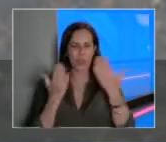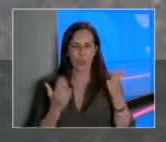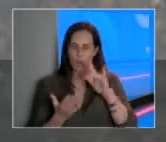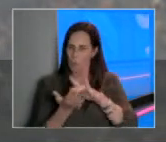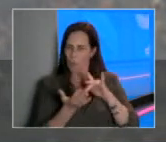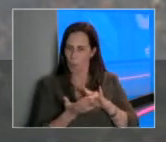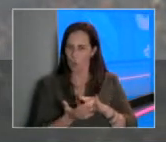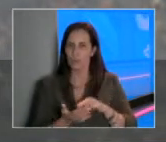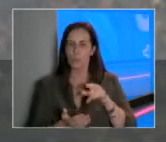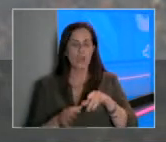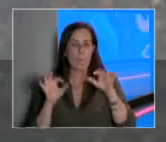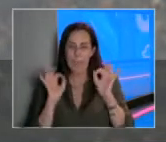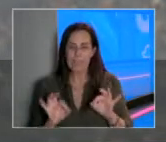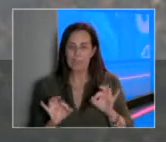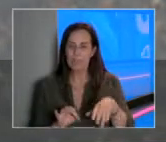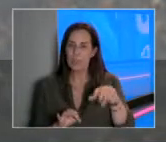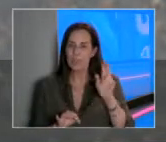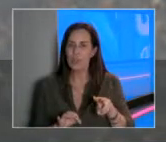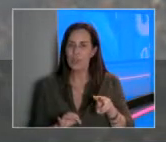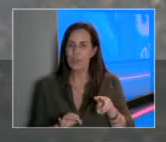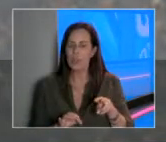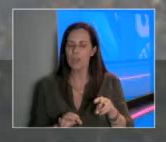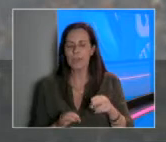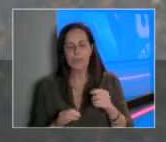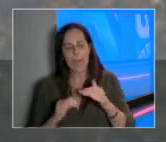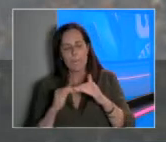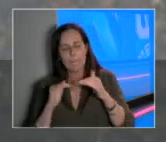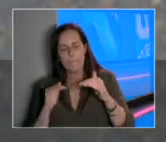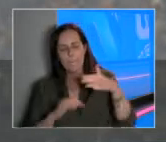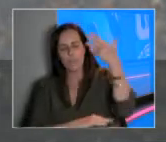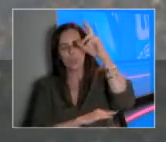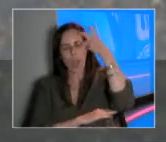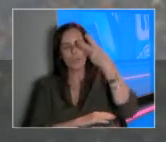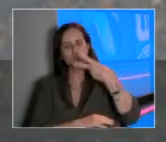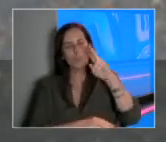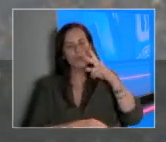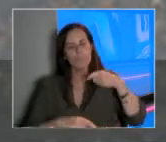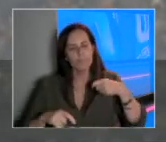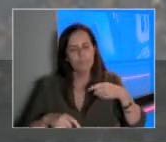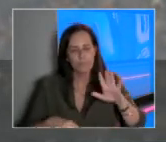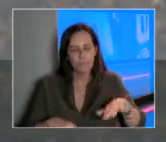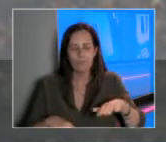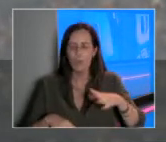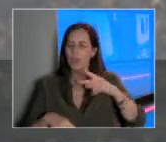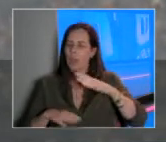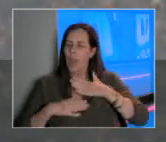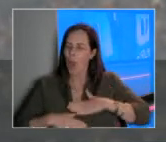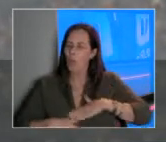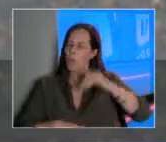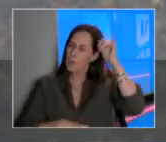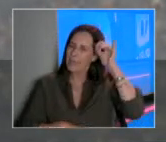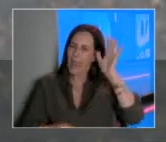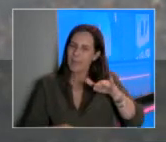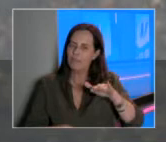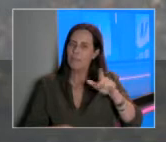ובעוד מקומות על כך שבעצם יש איזושהי התרקחות במדינות הערביות הסובבות אותנו, אם זה בירדן, ואולי אפילו רחוק יותר,